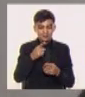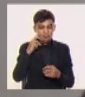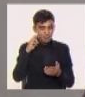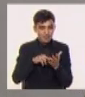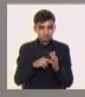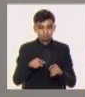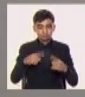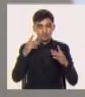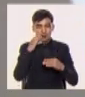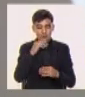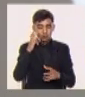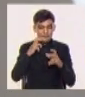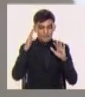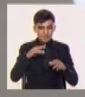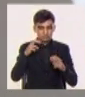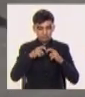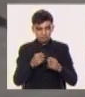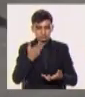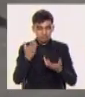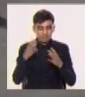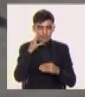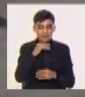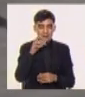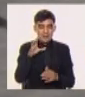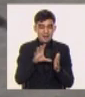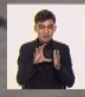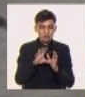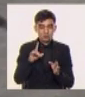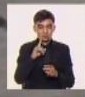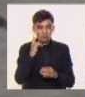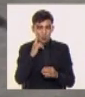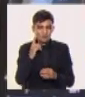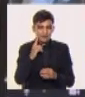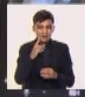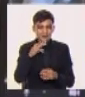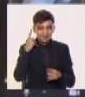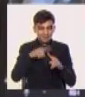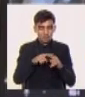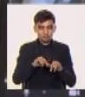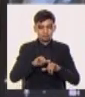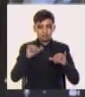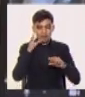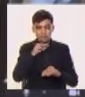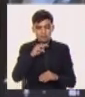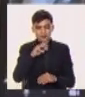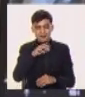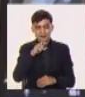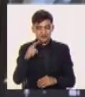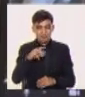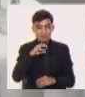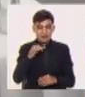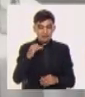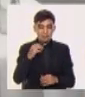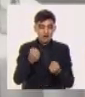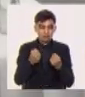ғылыми зерттеулер жасалады, электр энергиясын үнемдейтін жасыл технологиялар дамиды. Мұнай-газ саласындағы құрылғылар мен машиналарды шетелден